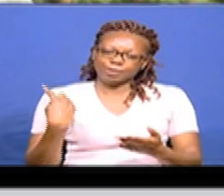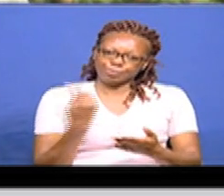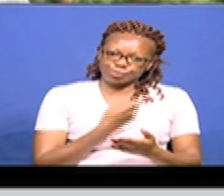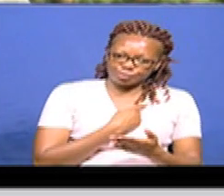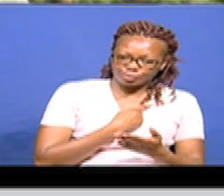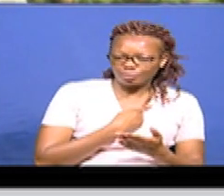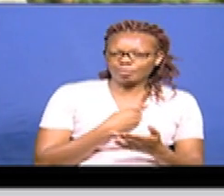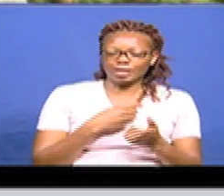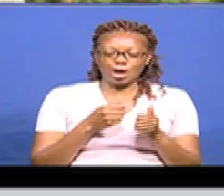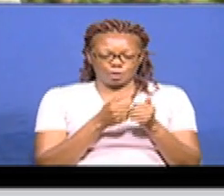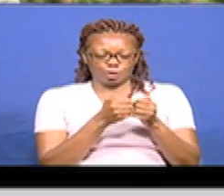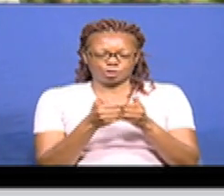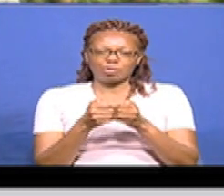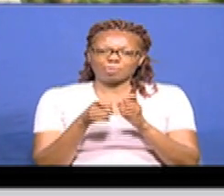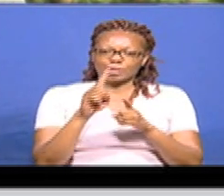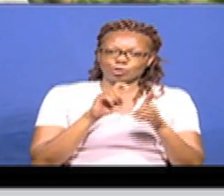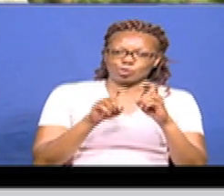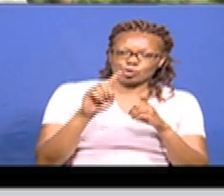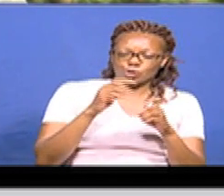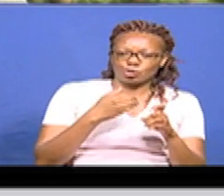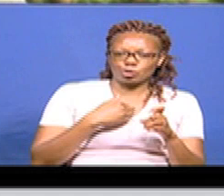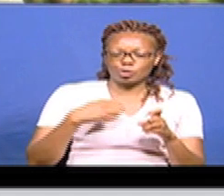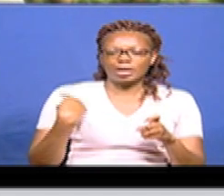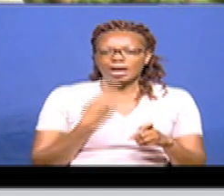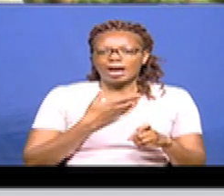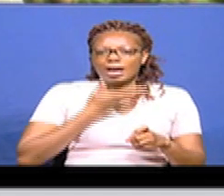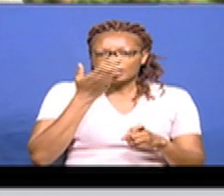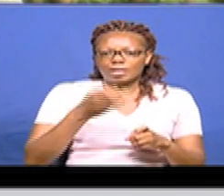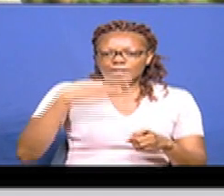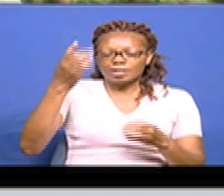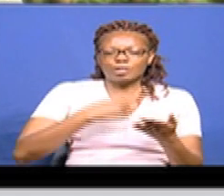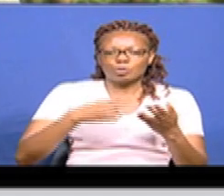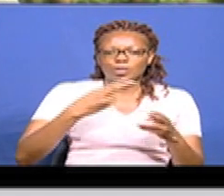lako, basi zungumza nasi kwenye nambari zilizopo kwenye runinga yako.